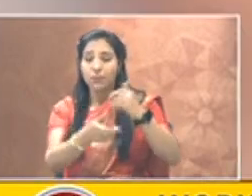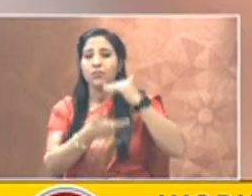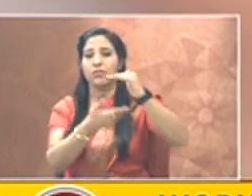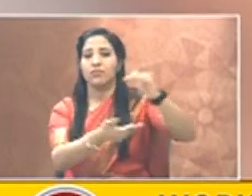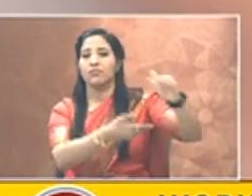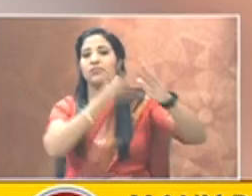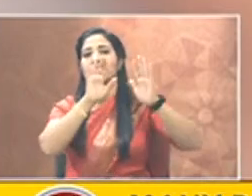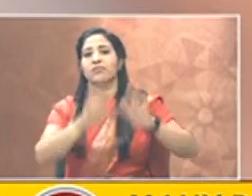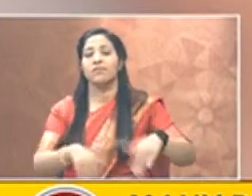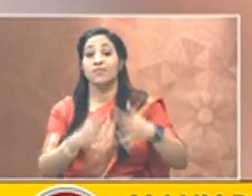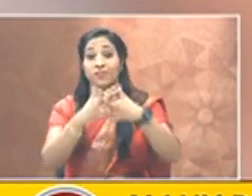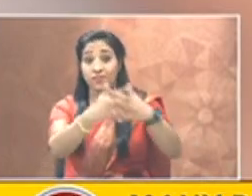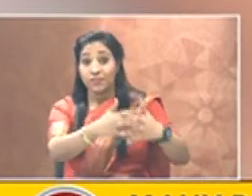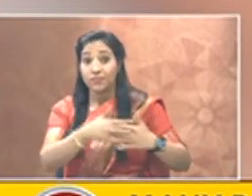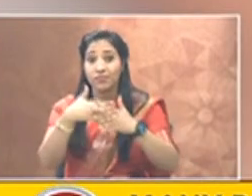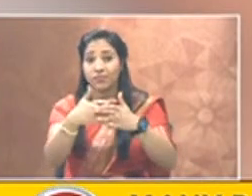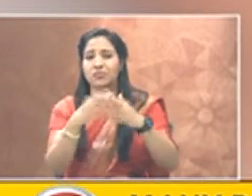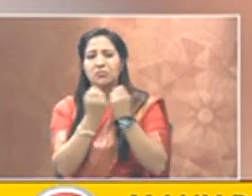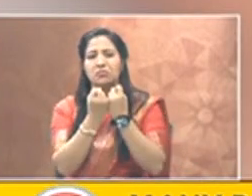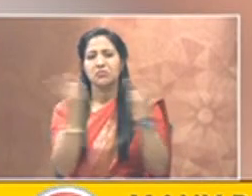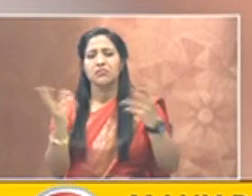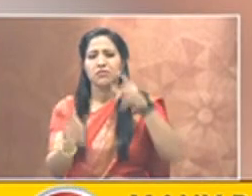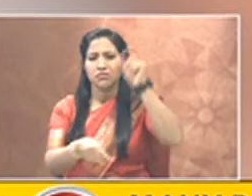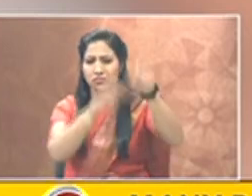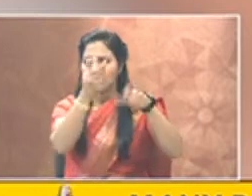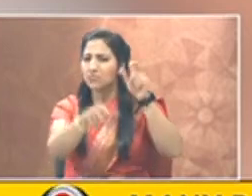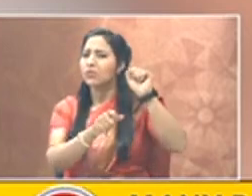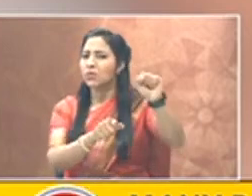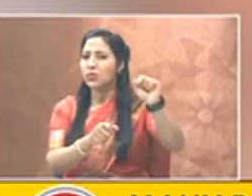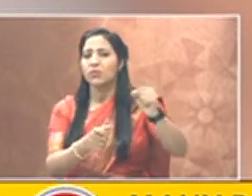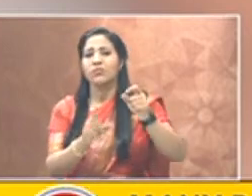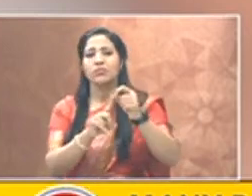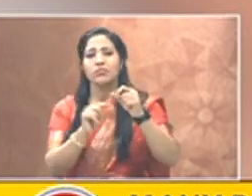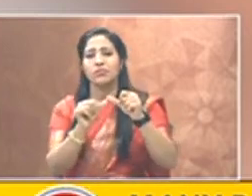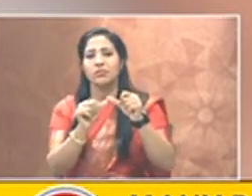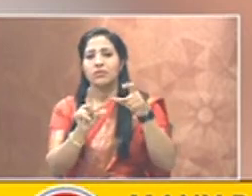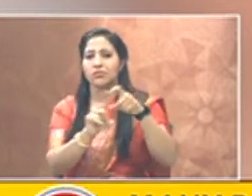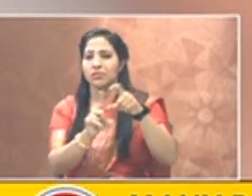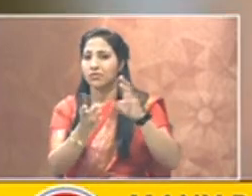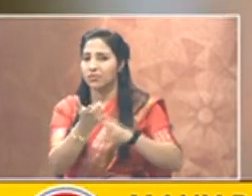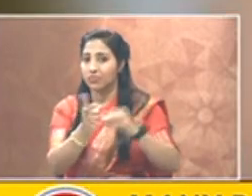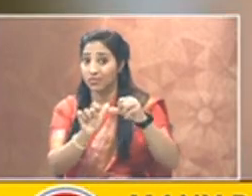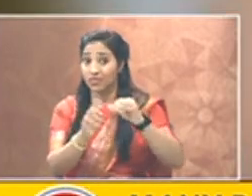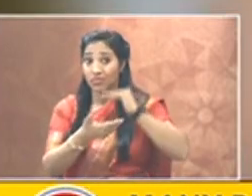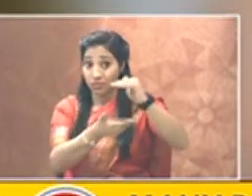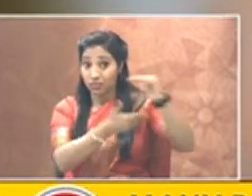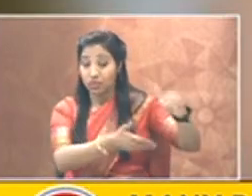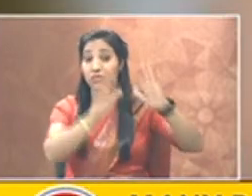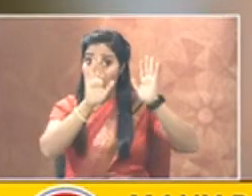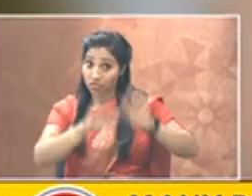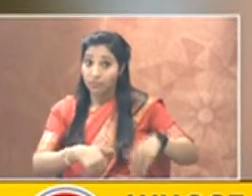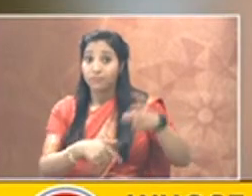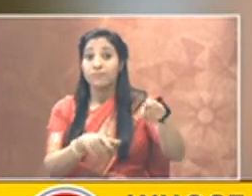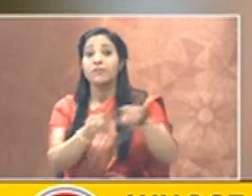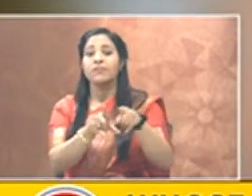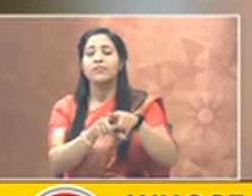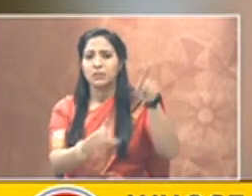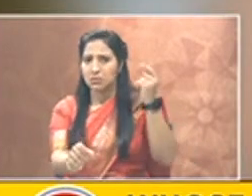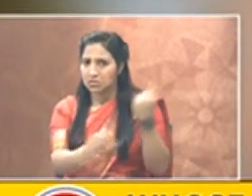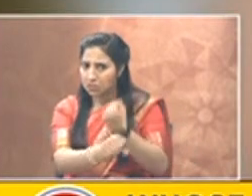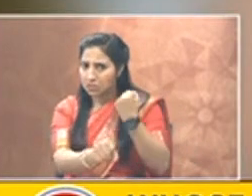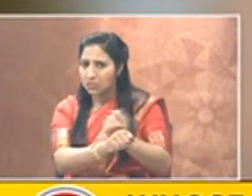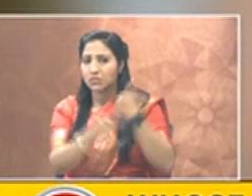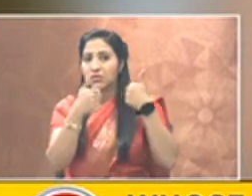है। विदेश के भी कई लोगों को पद्म पुरस्कार से सम्मानित किया गया है, जिनके कार्यों